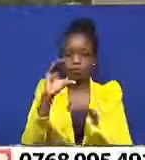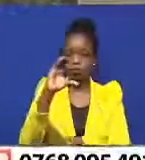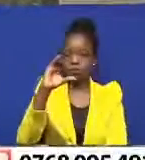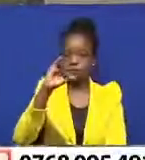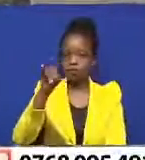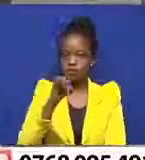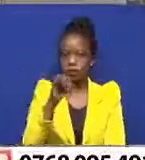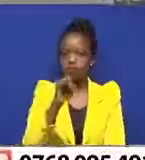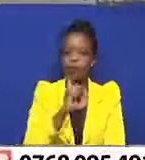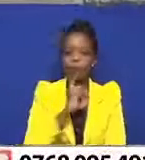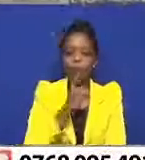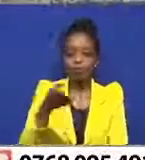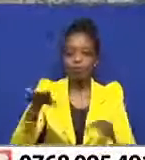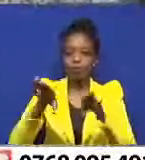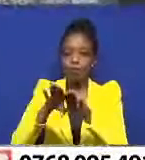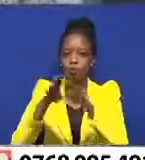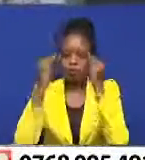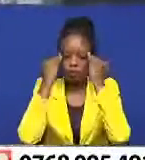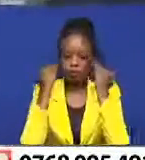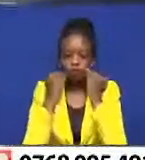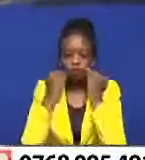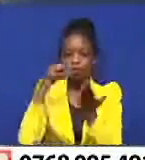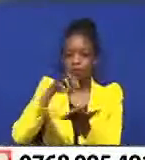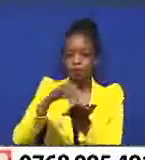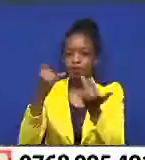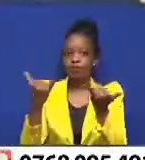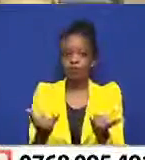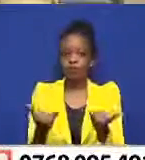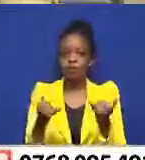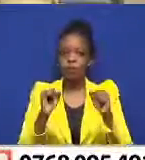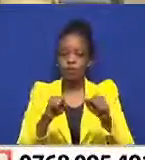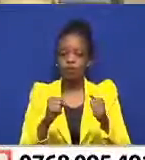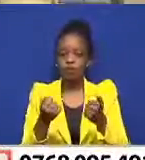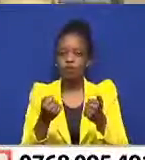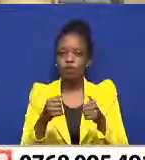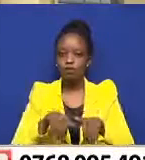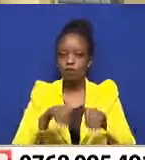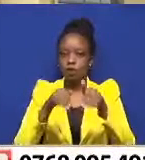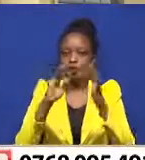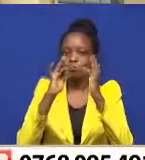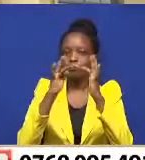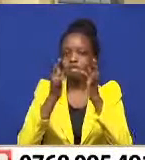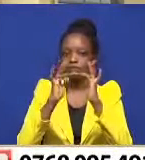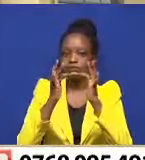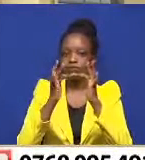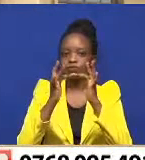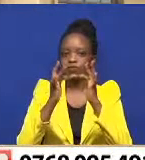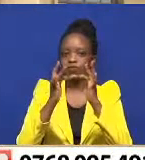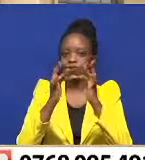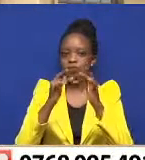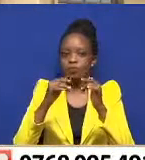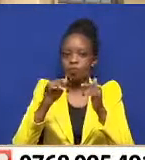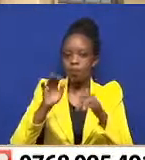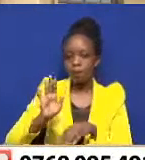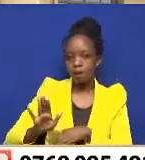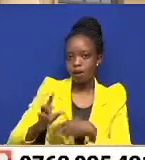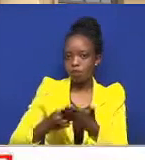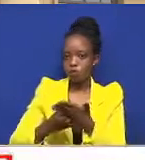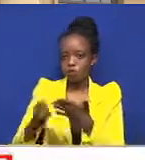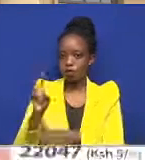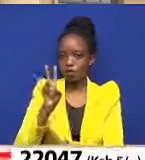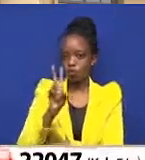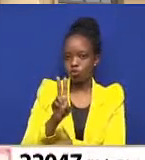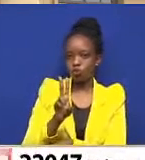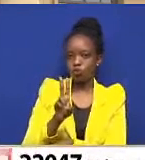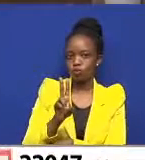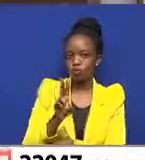kuamrisha kufungwa kwa mahakama Hiyo Kesi Sasa zitafanyika katika mitandao kwa Muda Wa Wi Wiki hizo mbili